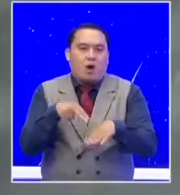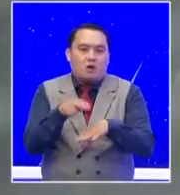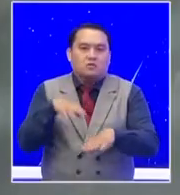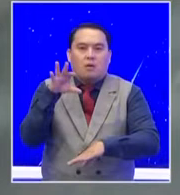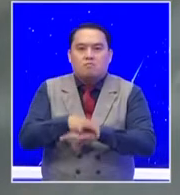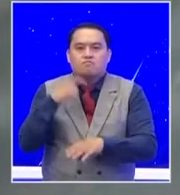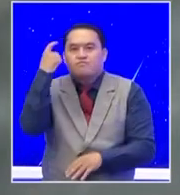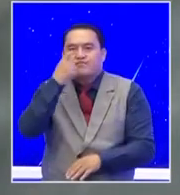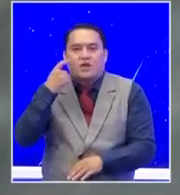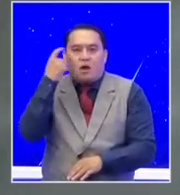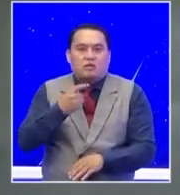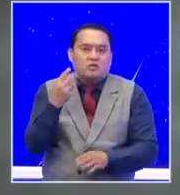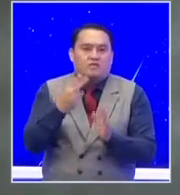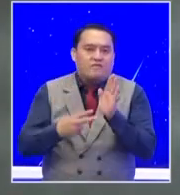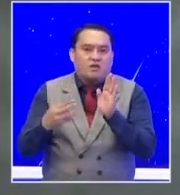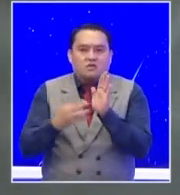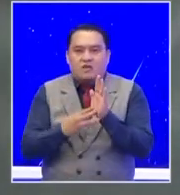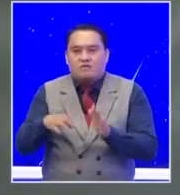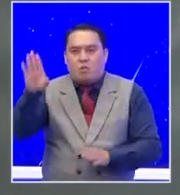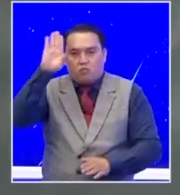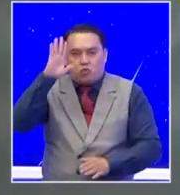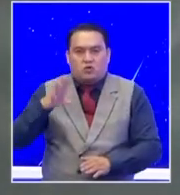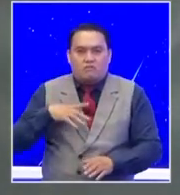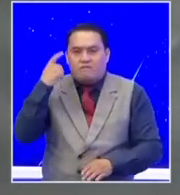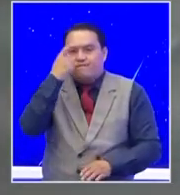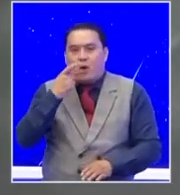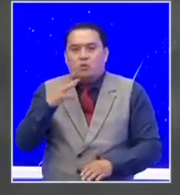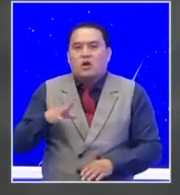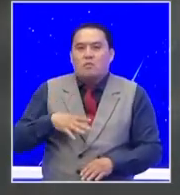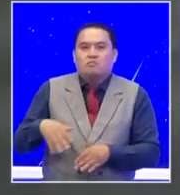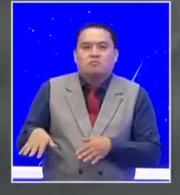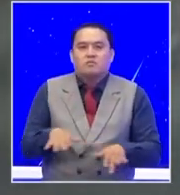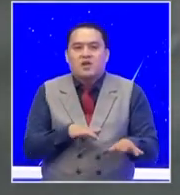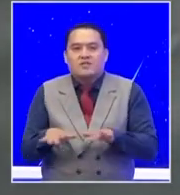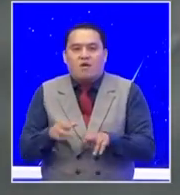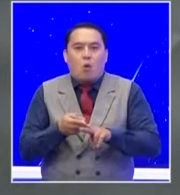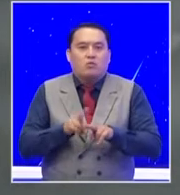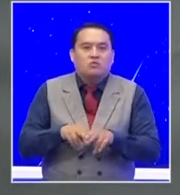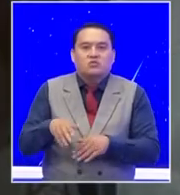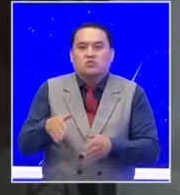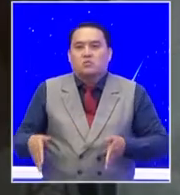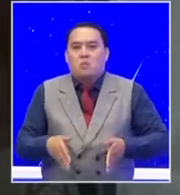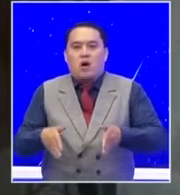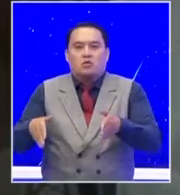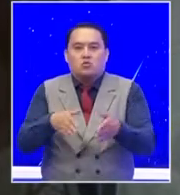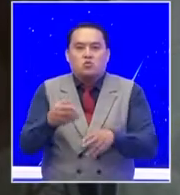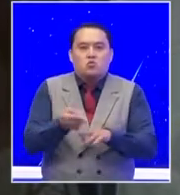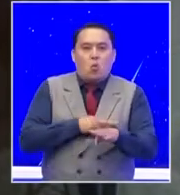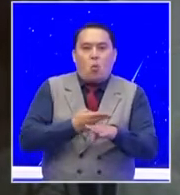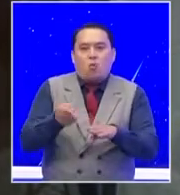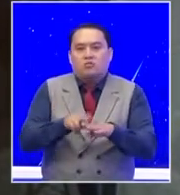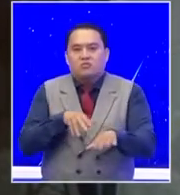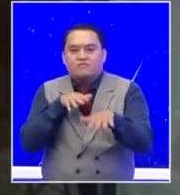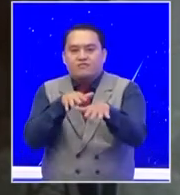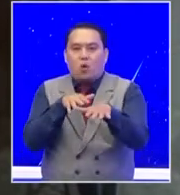задержан пьяный дебошир. 29-летний мужчина в нетрезвом состоянии, передвигаясь по проезжей части, точил нож и делал выпады